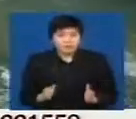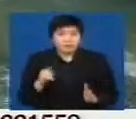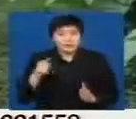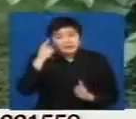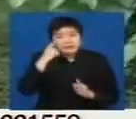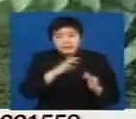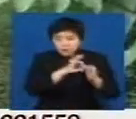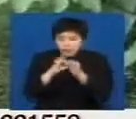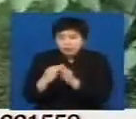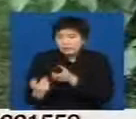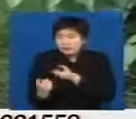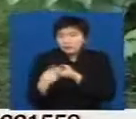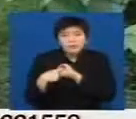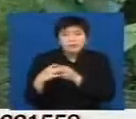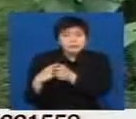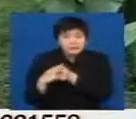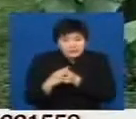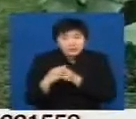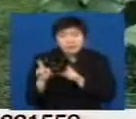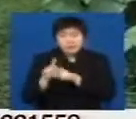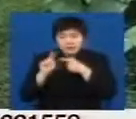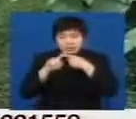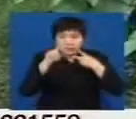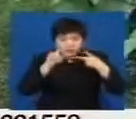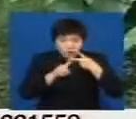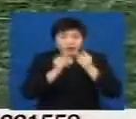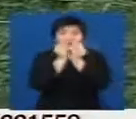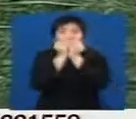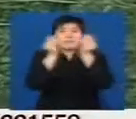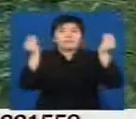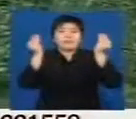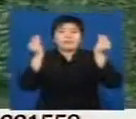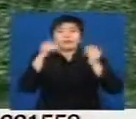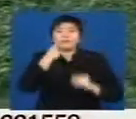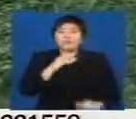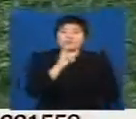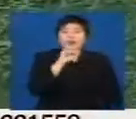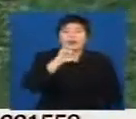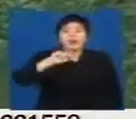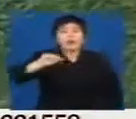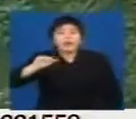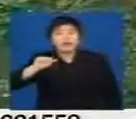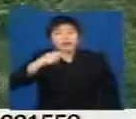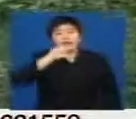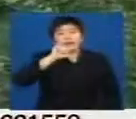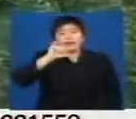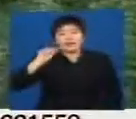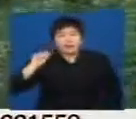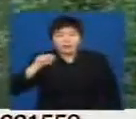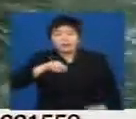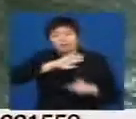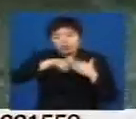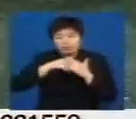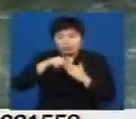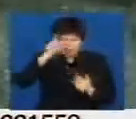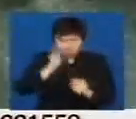ก็คือจะเกี่ยวข้องโดยรัฐธรรมนูญนะฮะที่พูดกันอยู่นะฮะเรื่อง EIA หรือแม้กระทั่ง HIA นะครับ ครับ